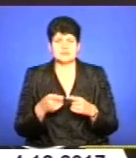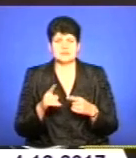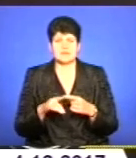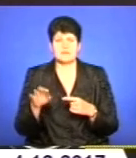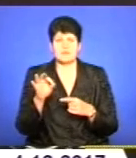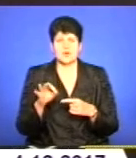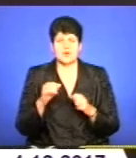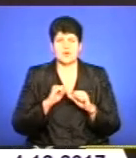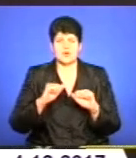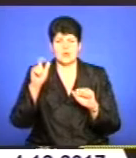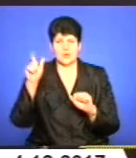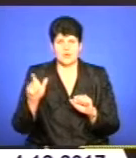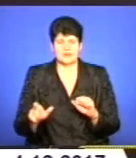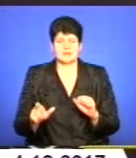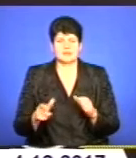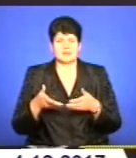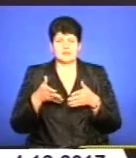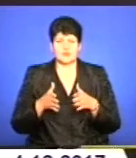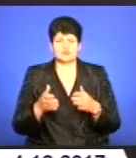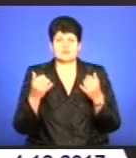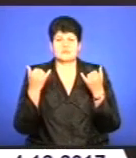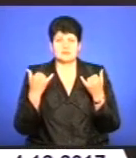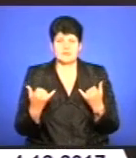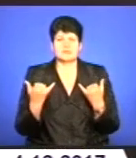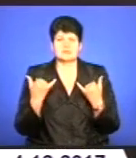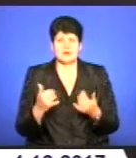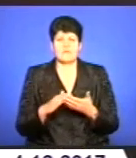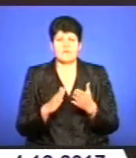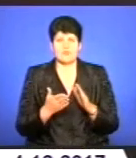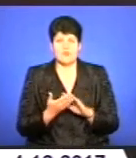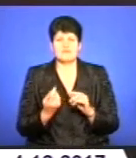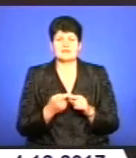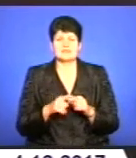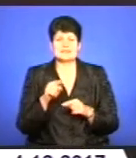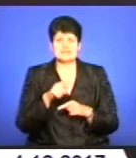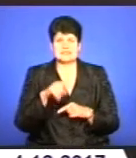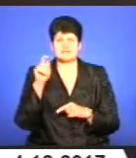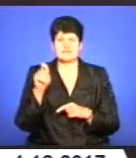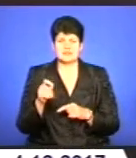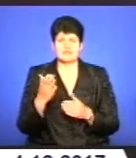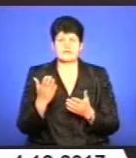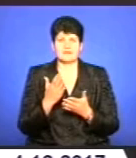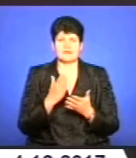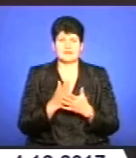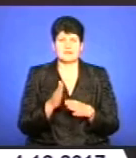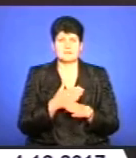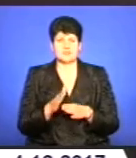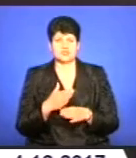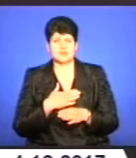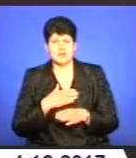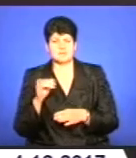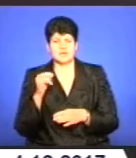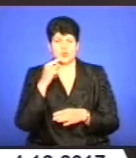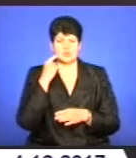героїв, які народжуються тепер і зараз в умовах цієї війни, яка йде між нами і